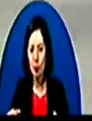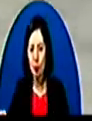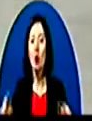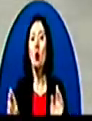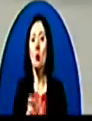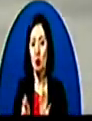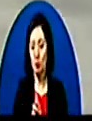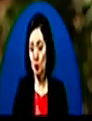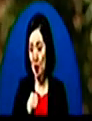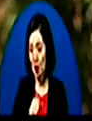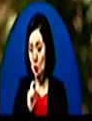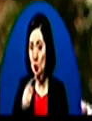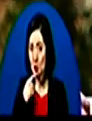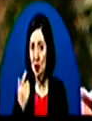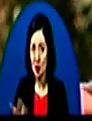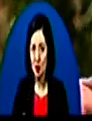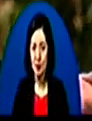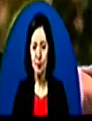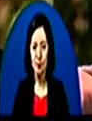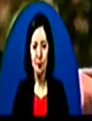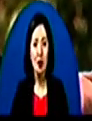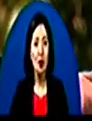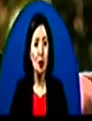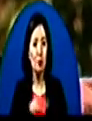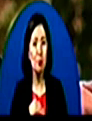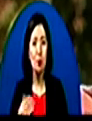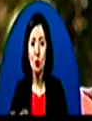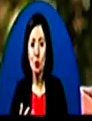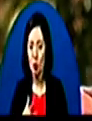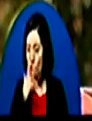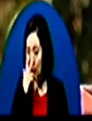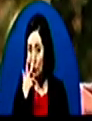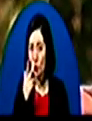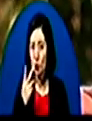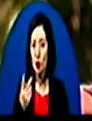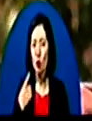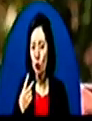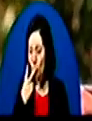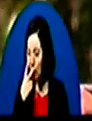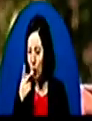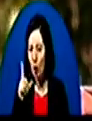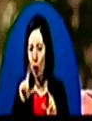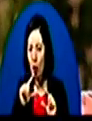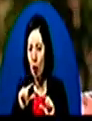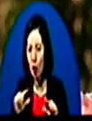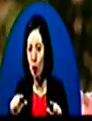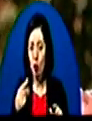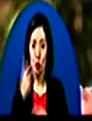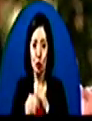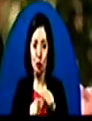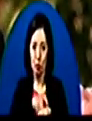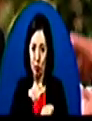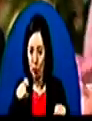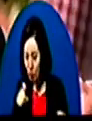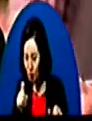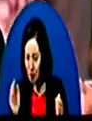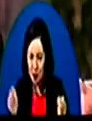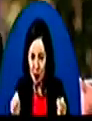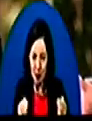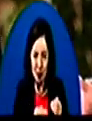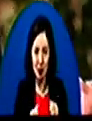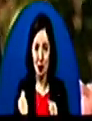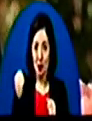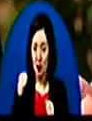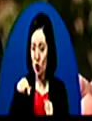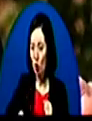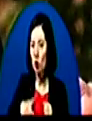алтныхан хэллээ. Ер нь бид нар бол үнрийг бол саяын өнгөрсөн 2 жил бол нэлээд одоо хяналтандаа авч бол чадсан.